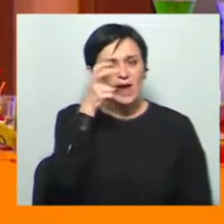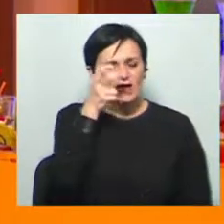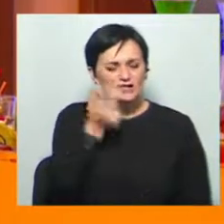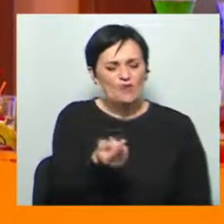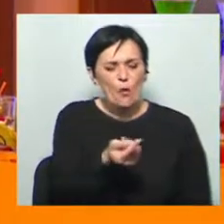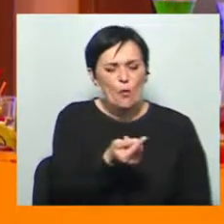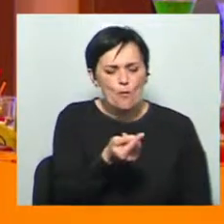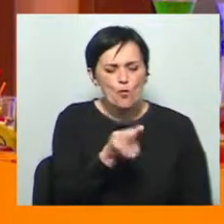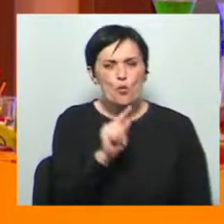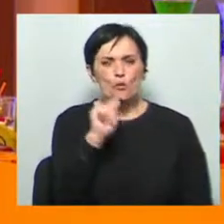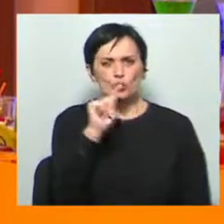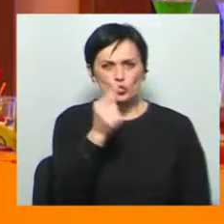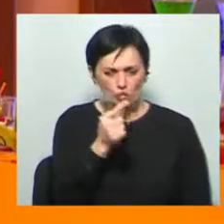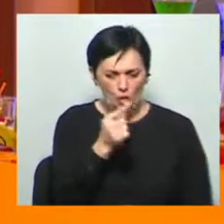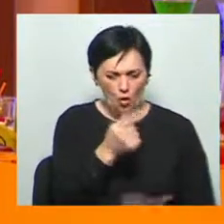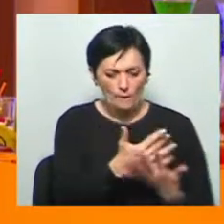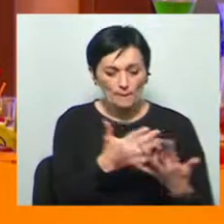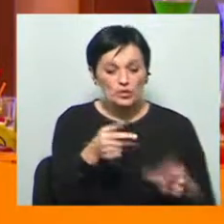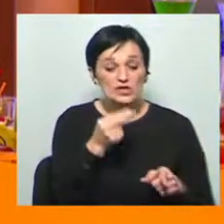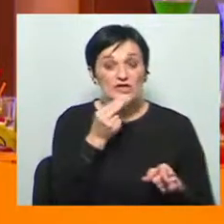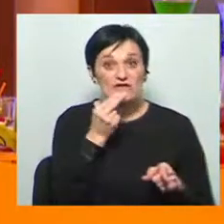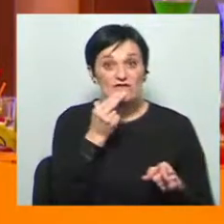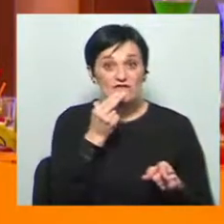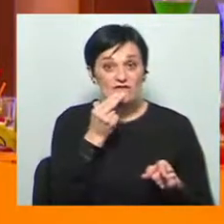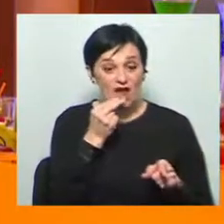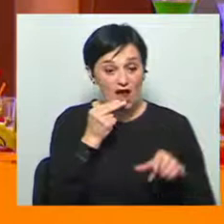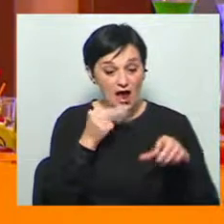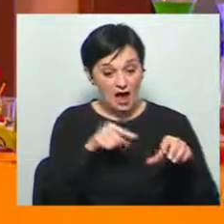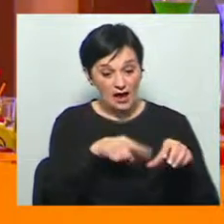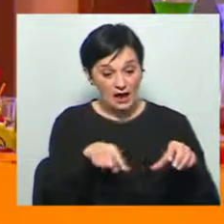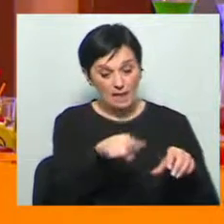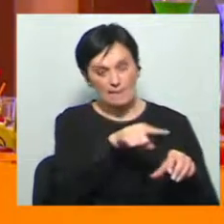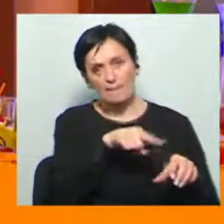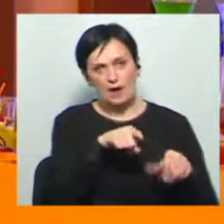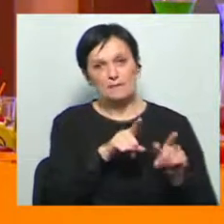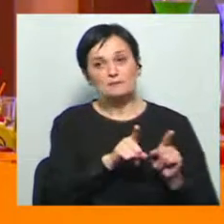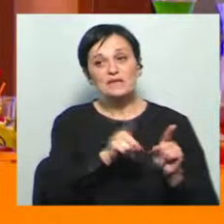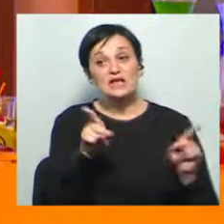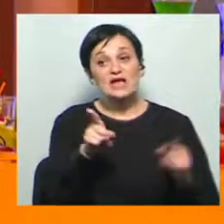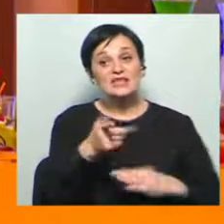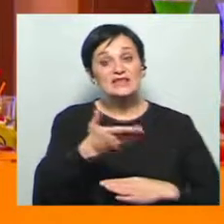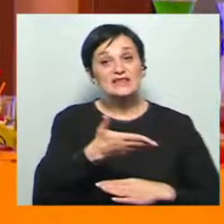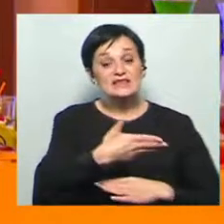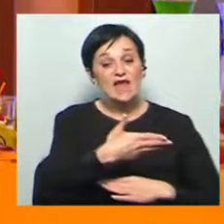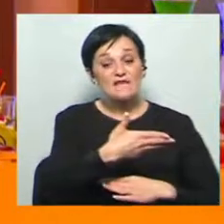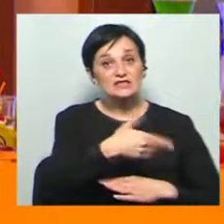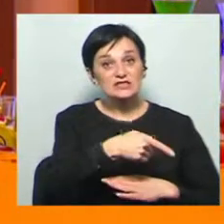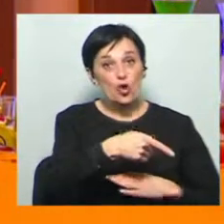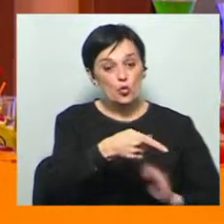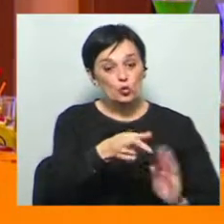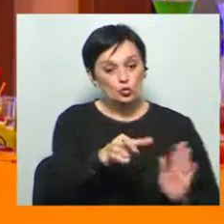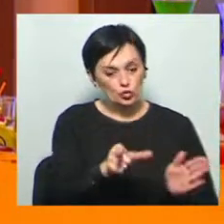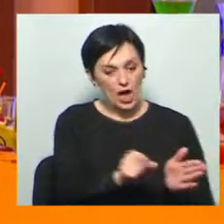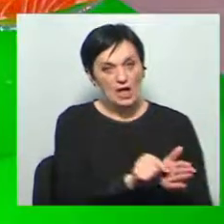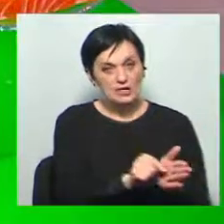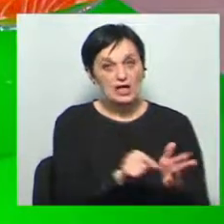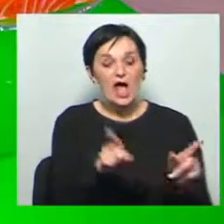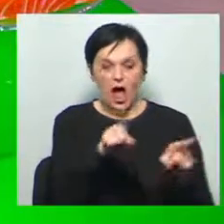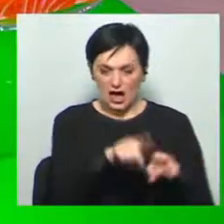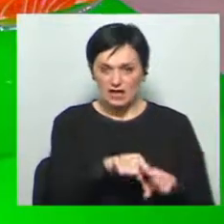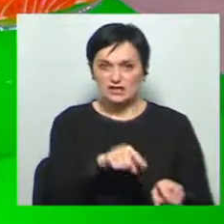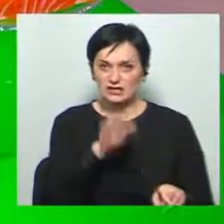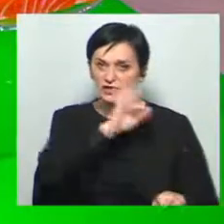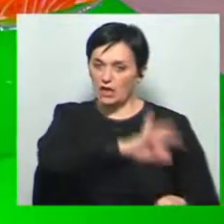ბურღულეული, პარკოსნები, სადაც არის კვების ის მოდელში, განსაკუთრებით თევზეულთან ერთად. აი ასეთი მოდელი